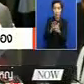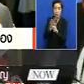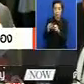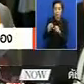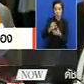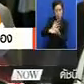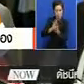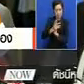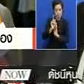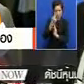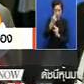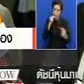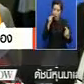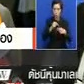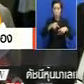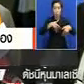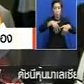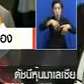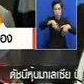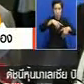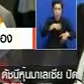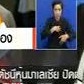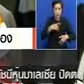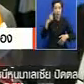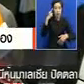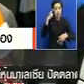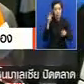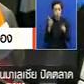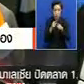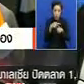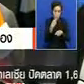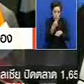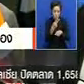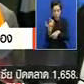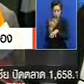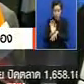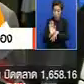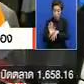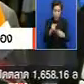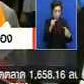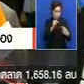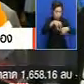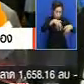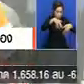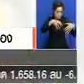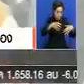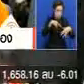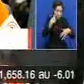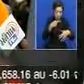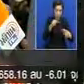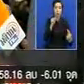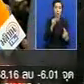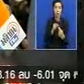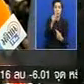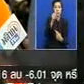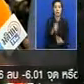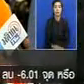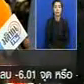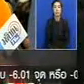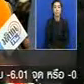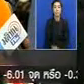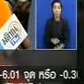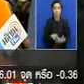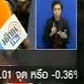เองให้มันเหมาะนะครับแล้วก็ให้เกิดฐานผู้ชมกลุ่มเฉพาะของตนเองให้ได้หลังจากนั้นถึงจะไปได้ครับกลยุทธ์อีกอย่างนึง